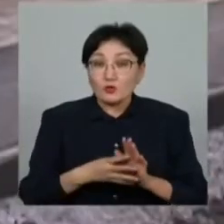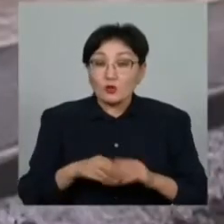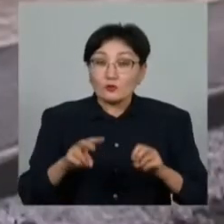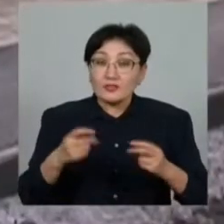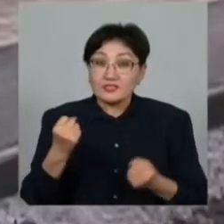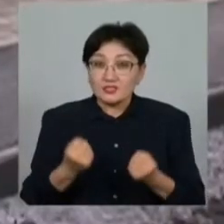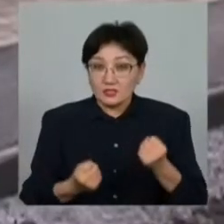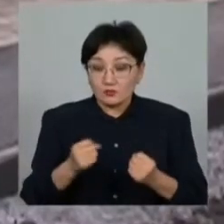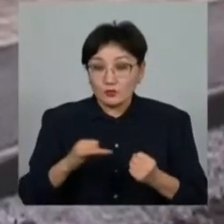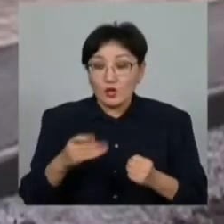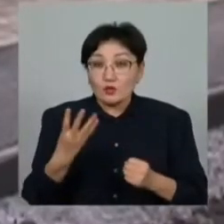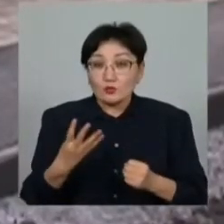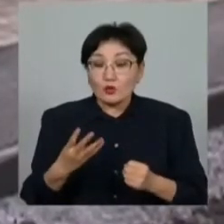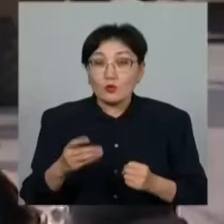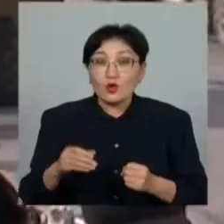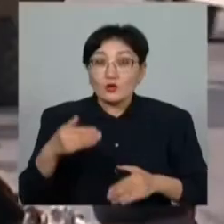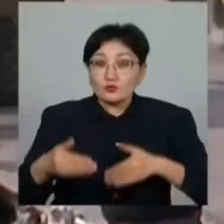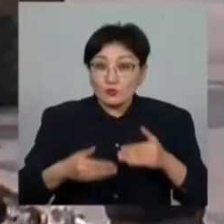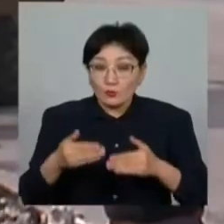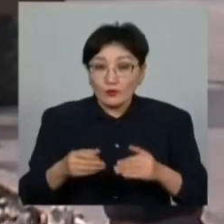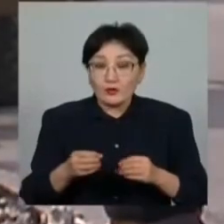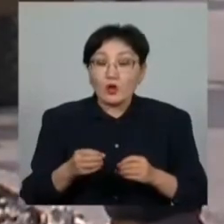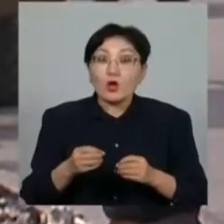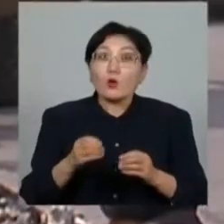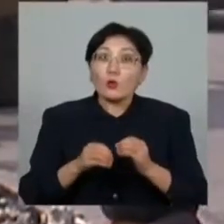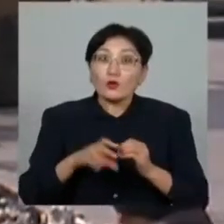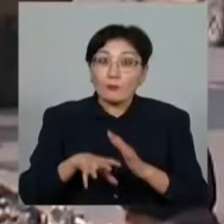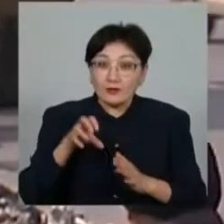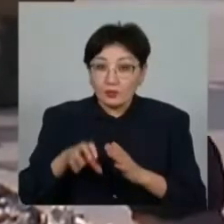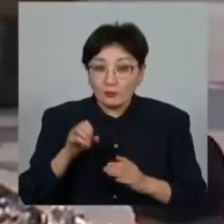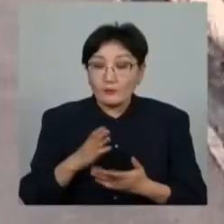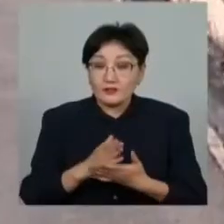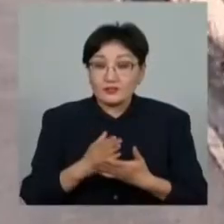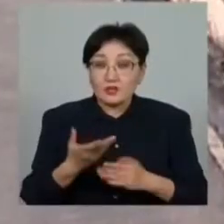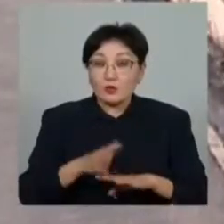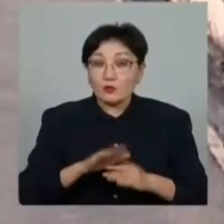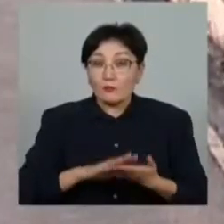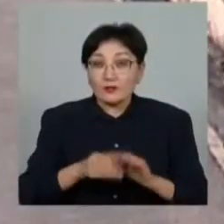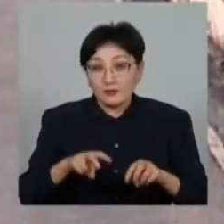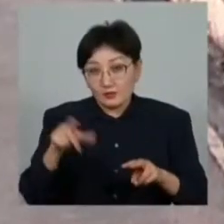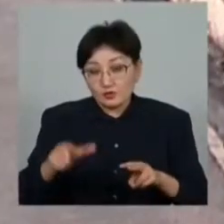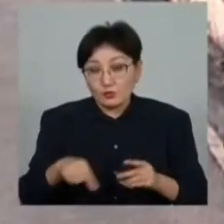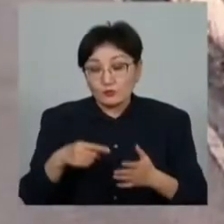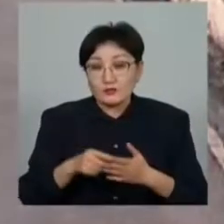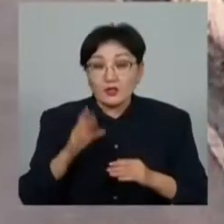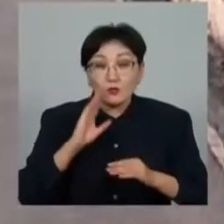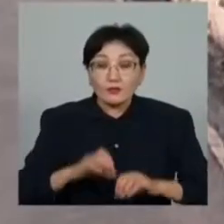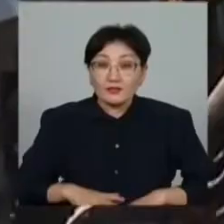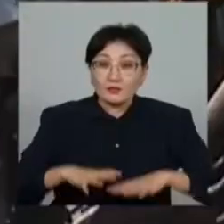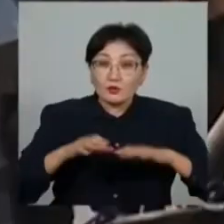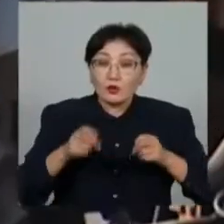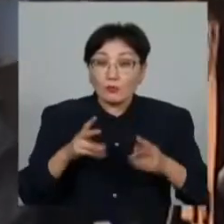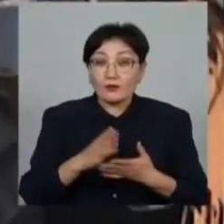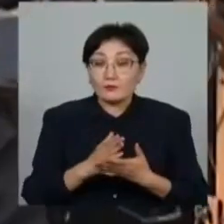бірлік техника және 4 жүзу құралы, 10 мотопомпа қарастырылған. Төтеншеліктердің хабарлауынша, қаладағы су тасу қаупі бар